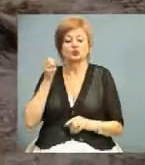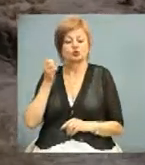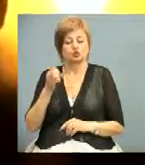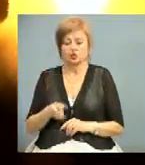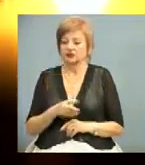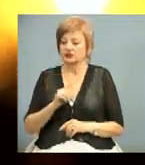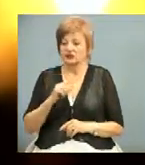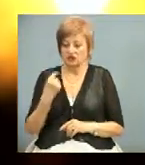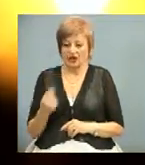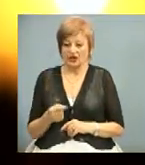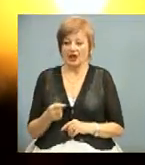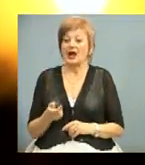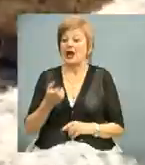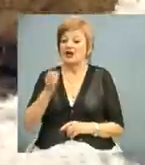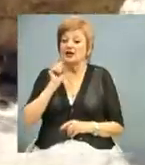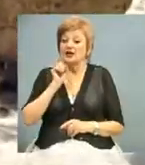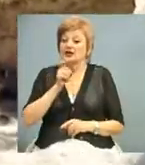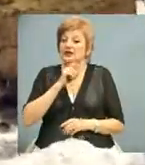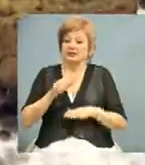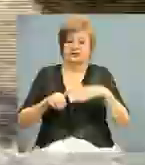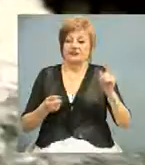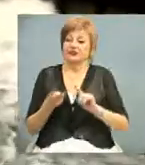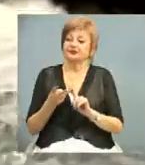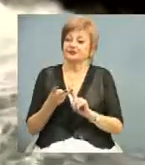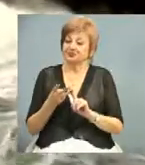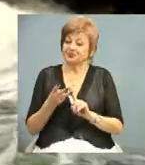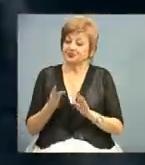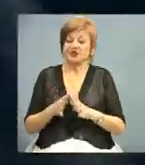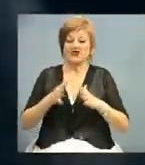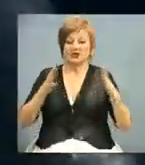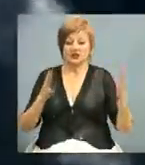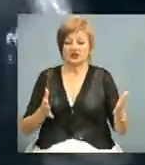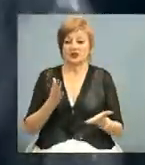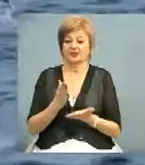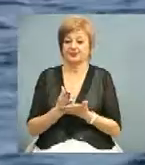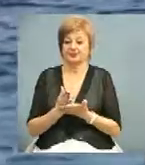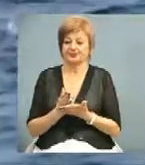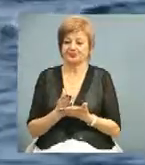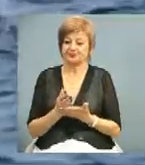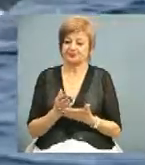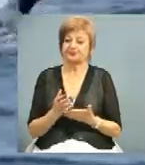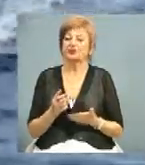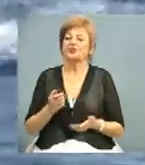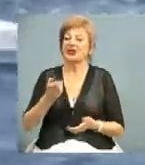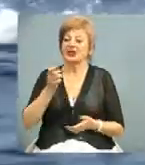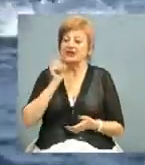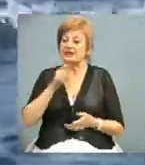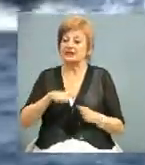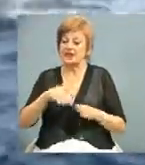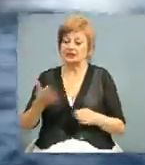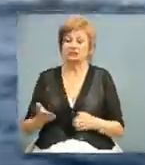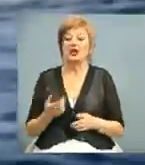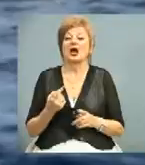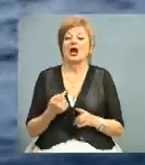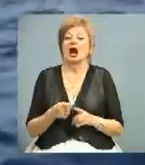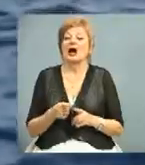палка. Північна Америка – третій за величиною материк, хоч знаходиться вона у північній частині земної кулі. Втім, на